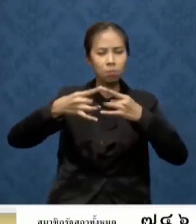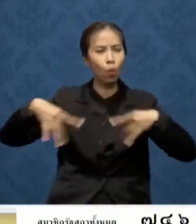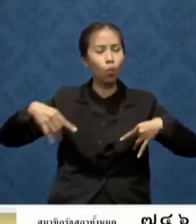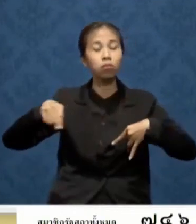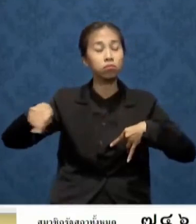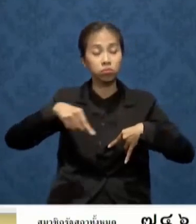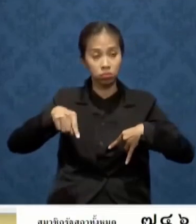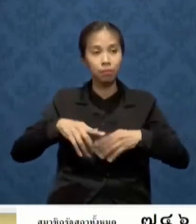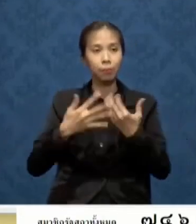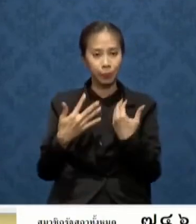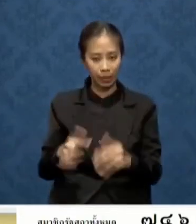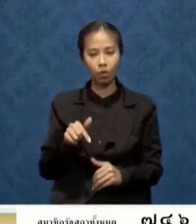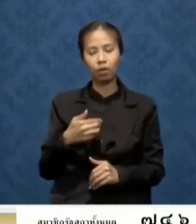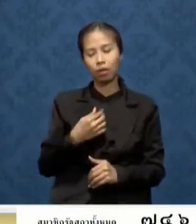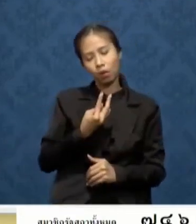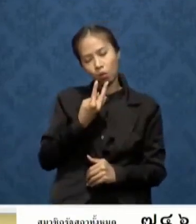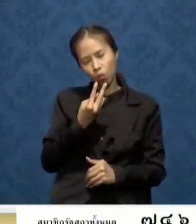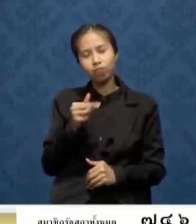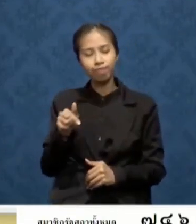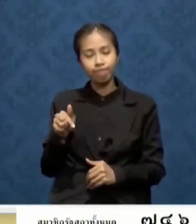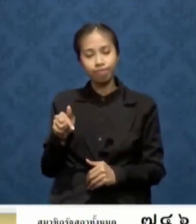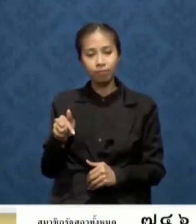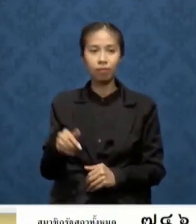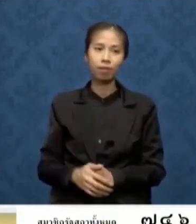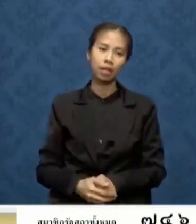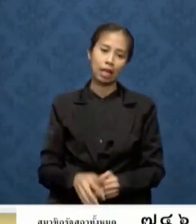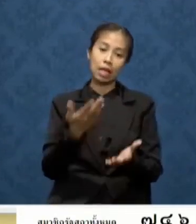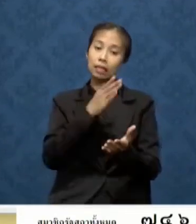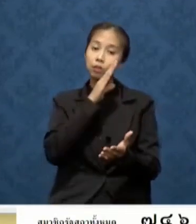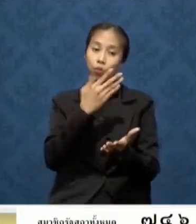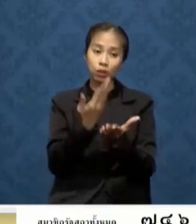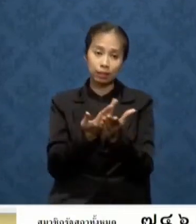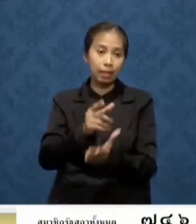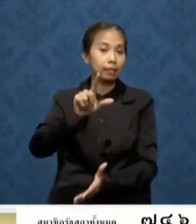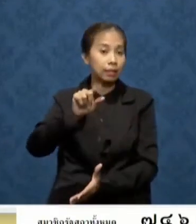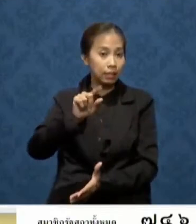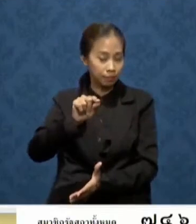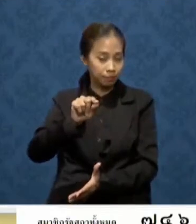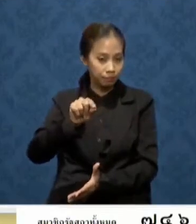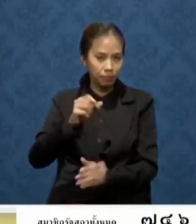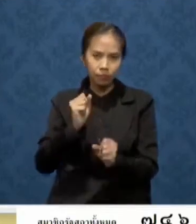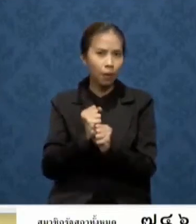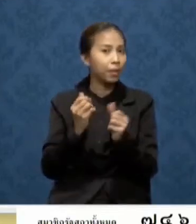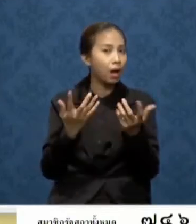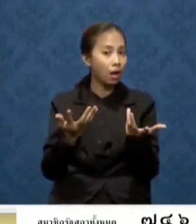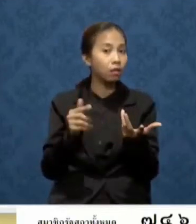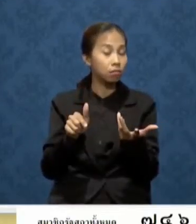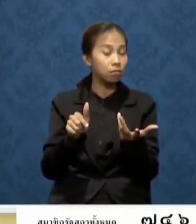ครานี้มาพิจนาใเชิงลกกันะครัวาส่ที่ท่านทำ ที่ท่านเรีกวา 20 บทตลอดสายท่านจะทำอย่างไร